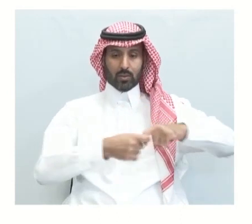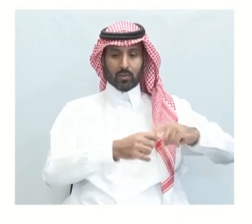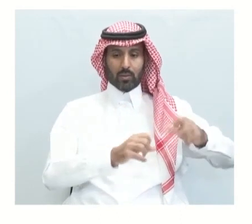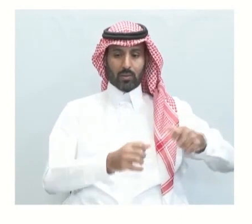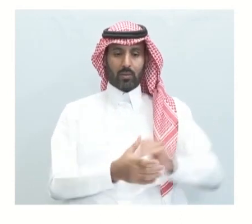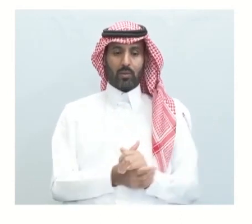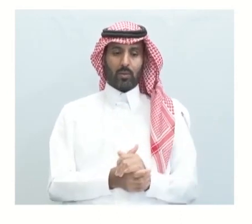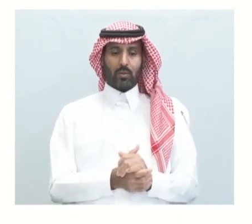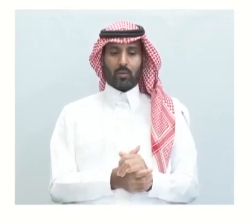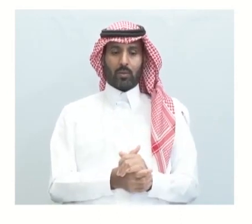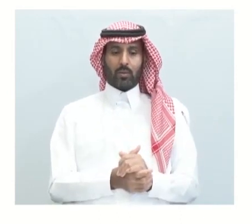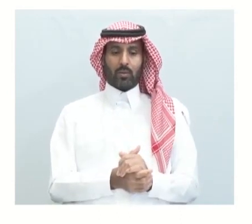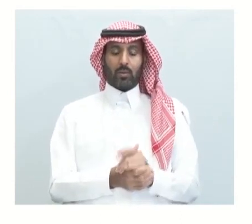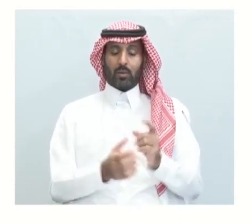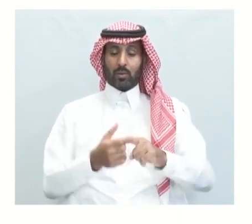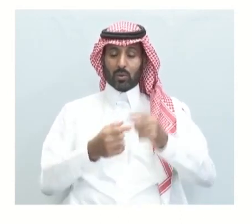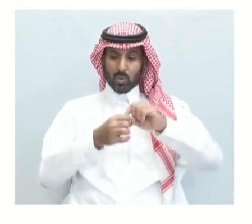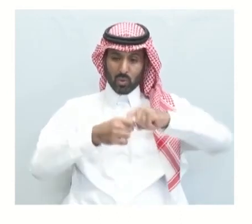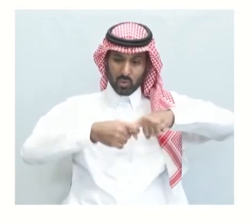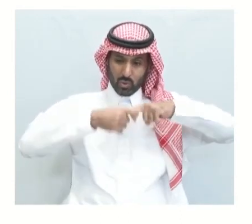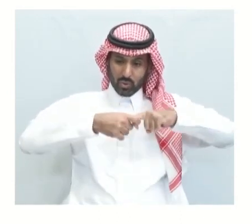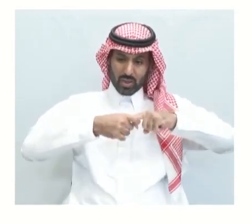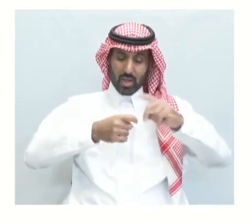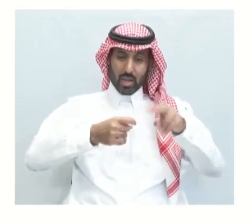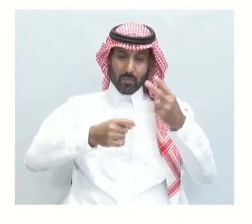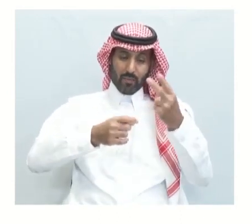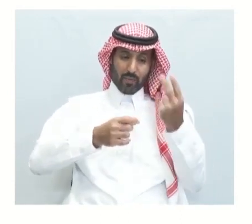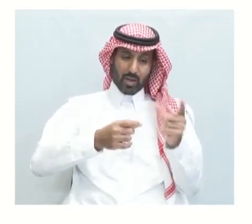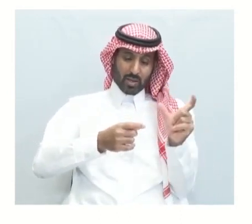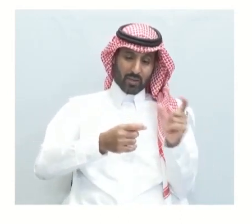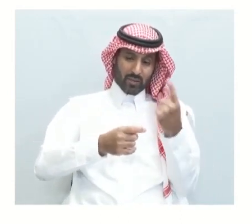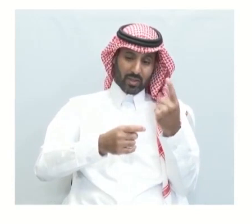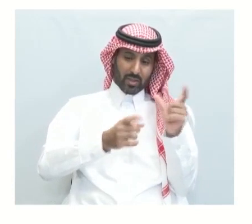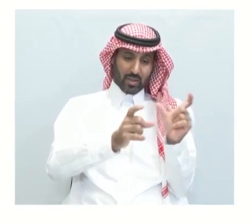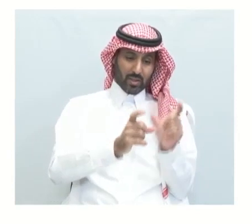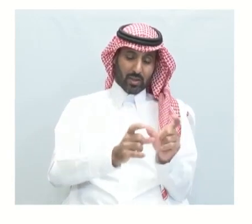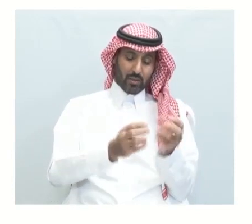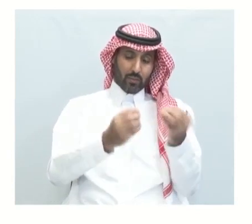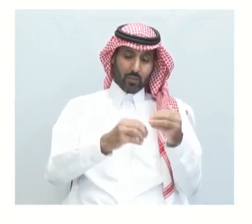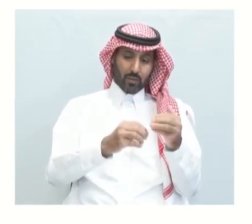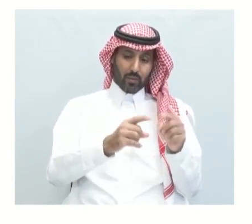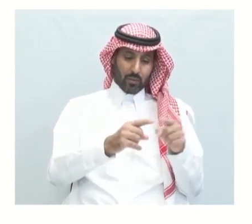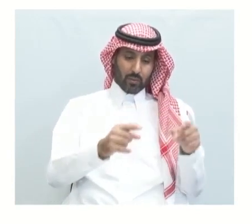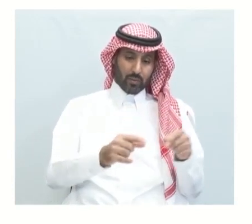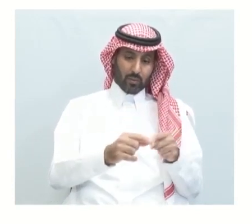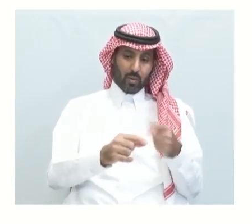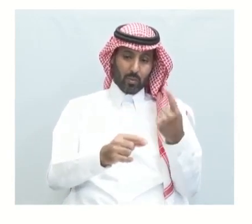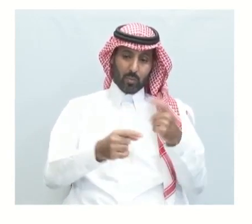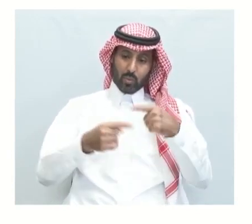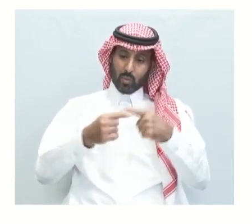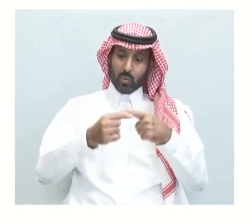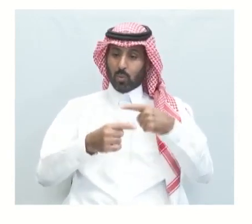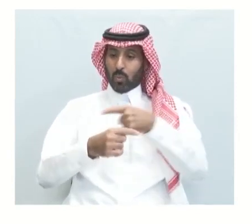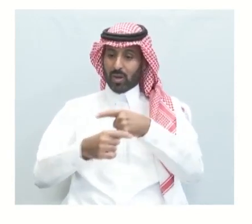العقد العقده هي اللبنه الفرديه المكونه لهيكل البيانات وتحتوي على البيانات ورابط واحده او اكثر